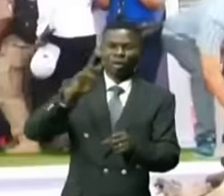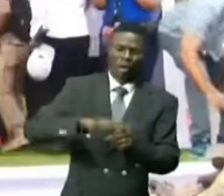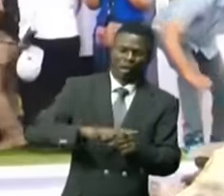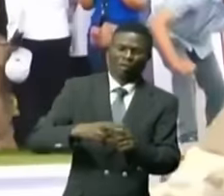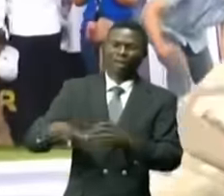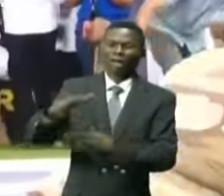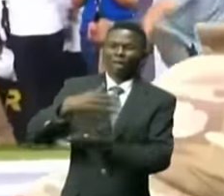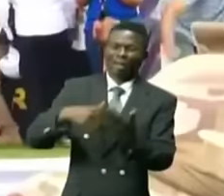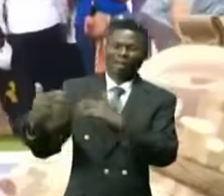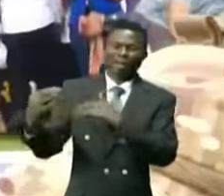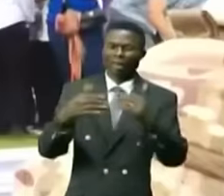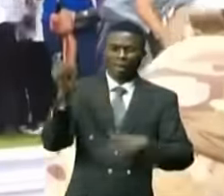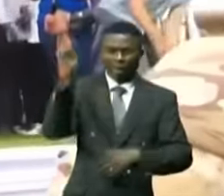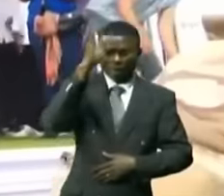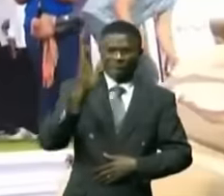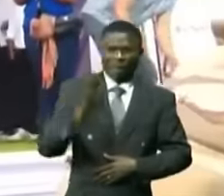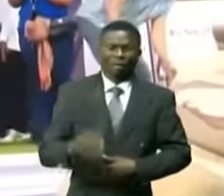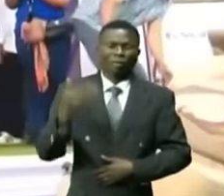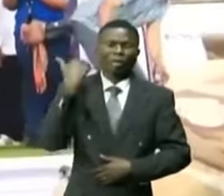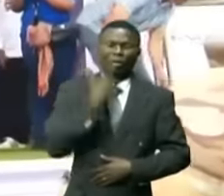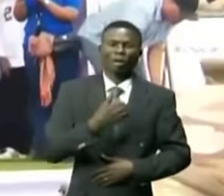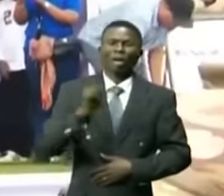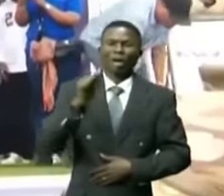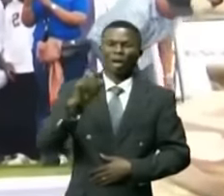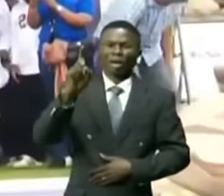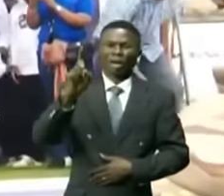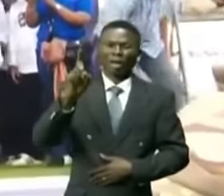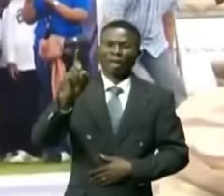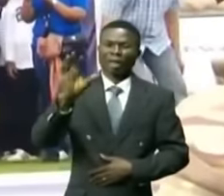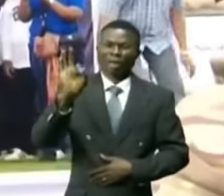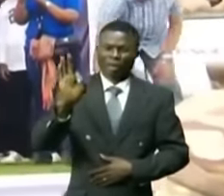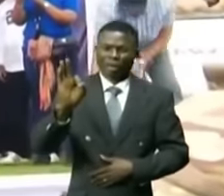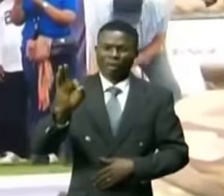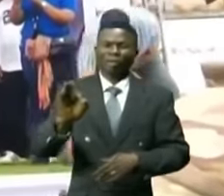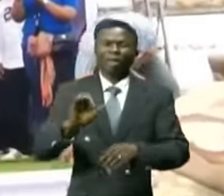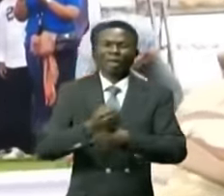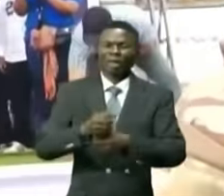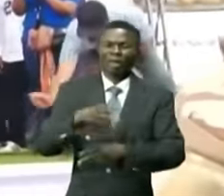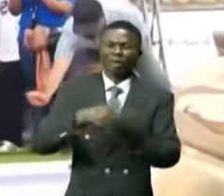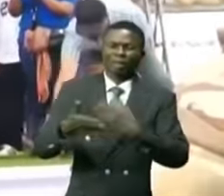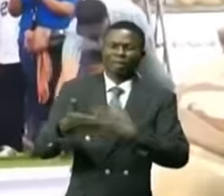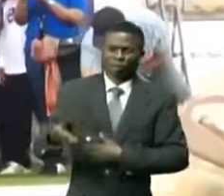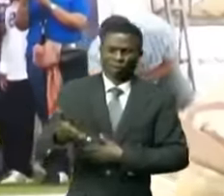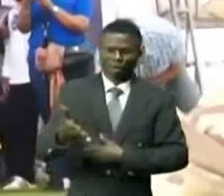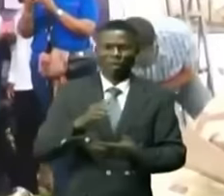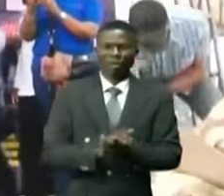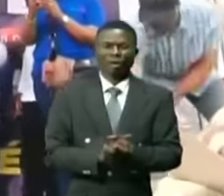barbarie des terroristes ougandais des ADF et autres fauteurs de troubles.